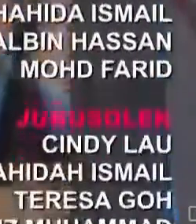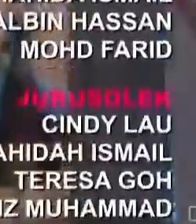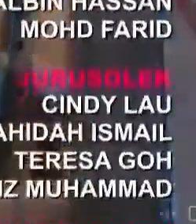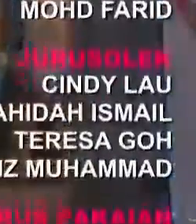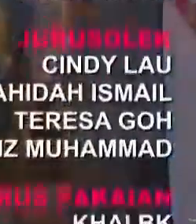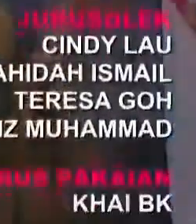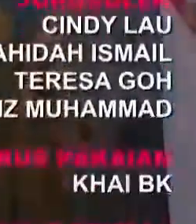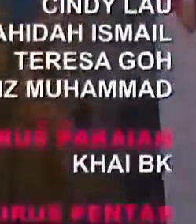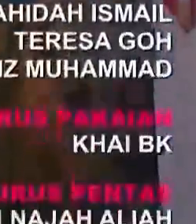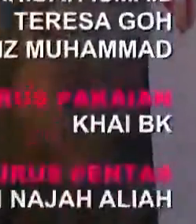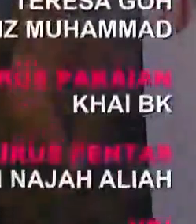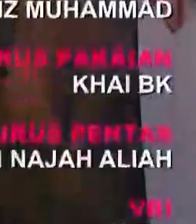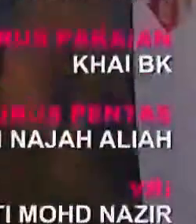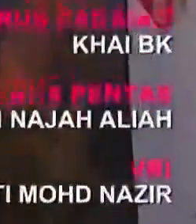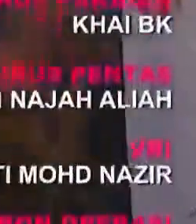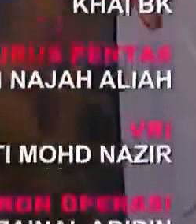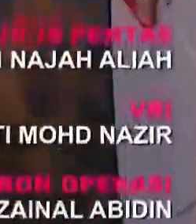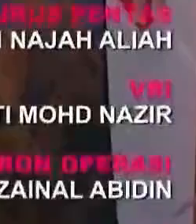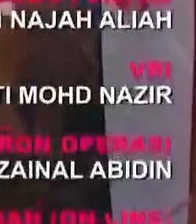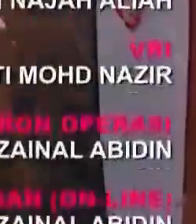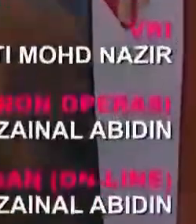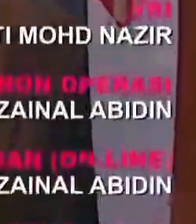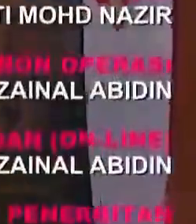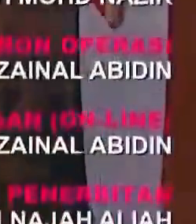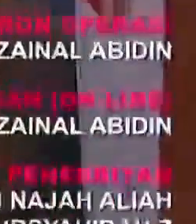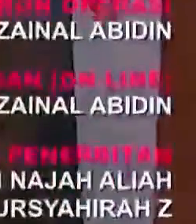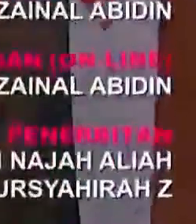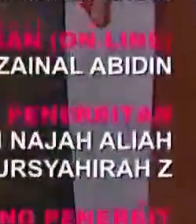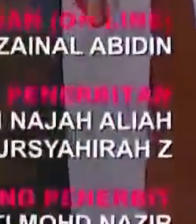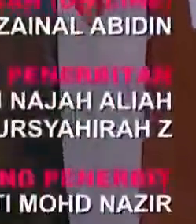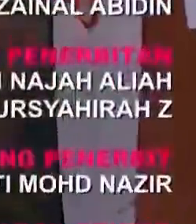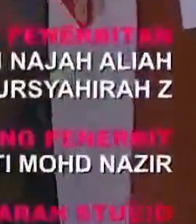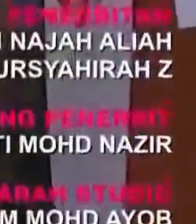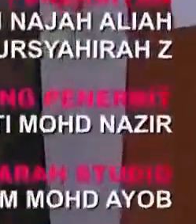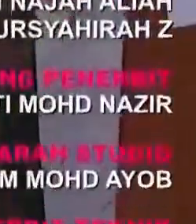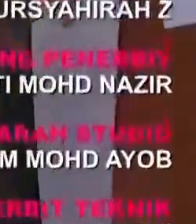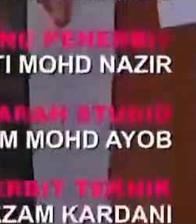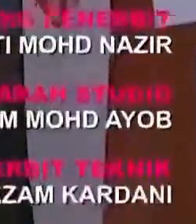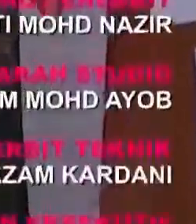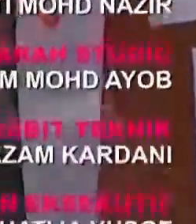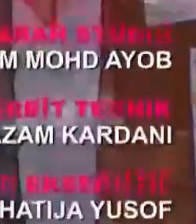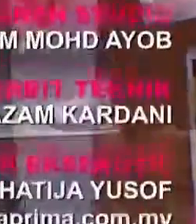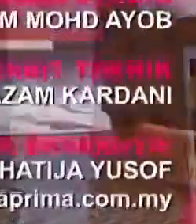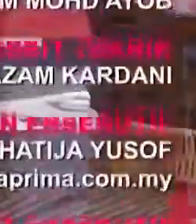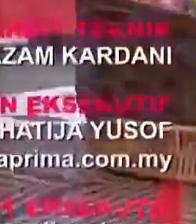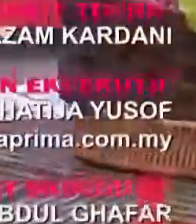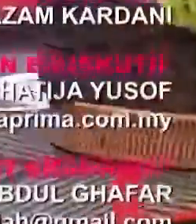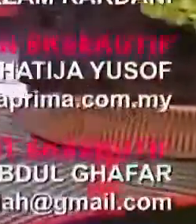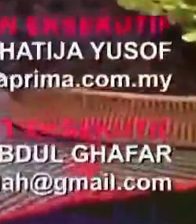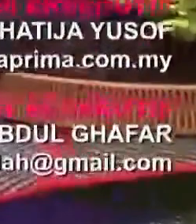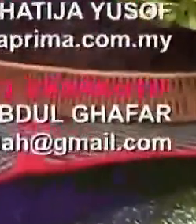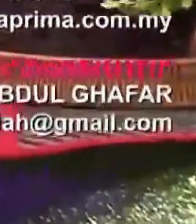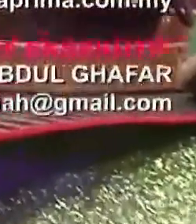chan ketipung payo. Chan mali chan hoi hoi, chan mali chan hoi hoi, chan